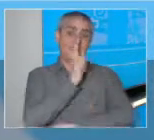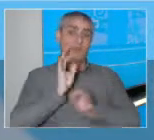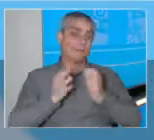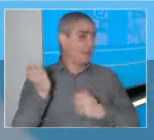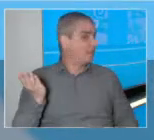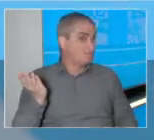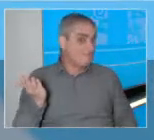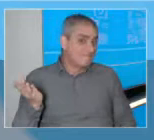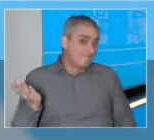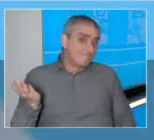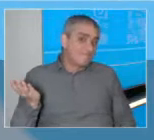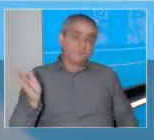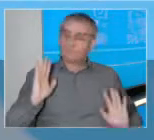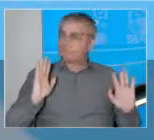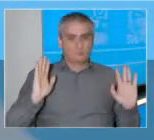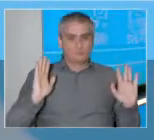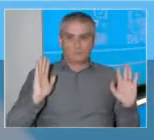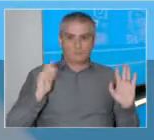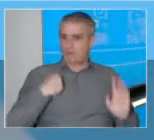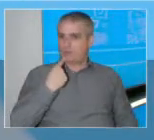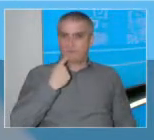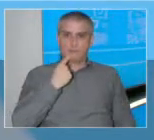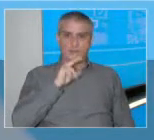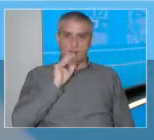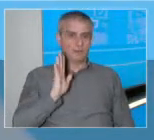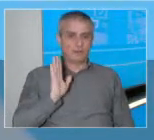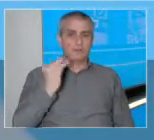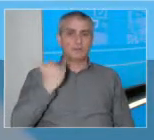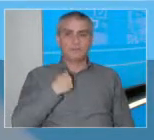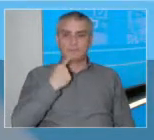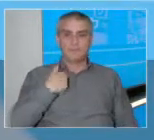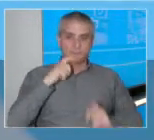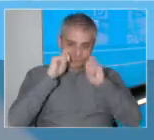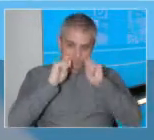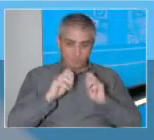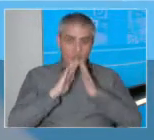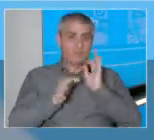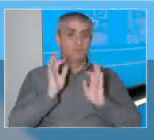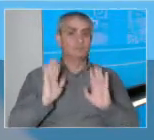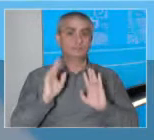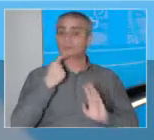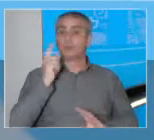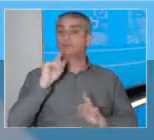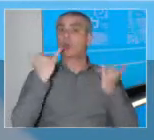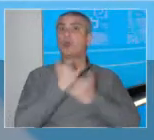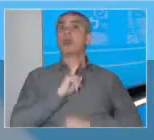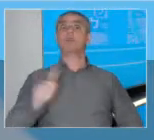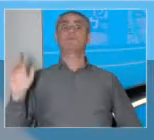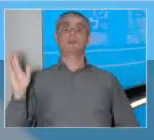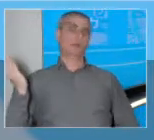הפרקליטות. אני לא חושב שאני התבטאתי בצורה כזאת, תמיד אמרתי, אני סומך על בתי המשפט, זה לא אומר שהם לא טועים אף